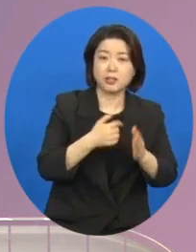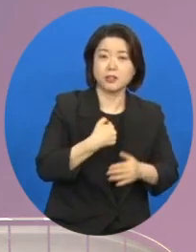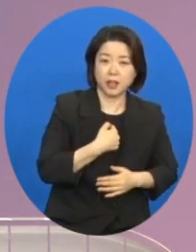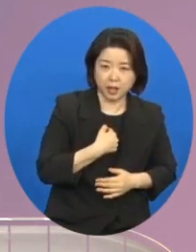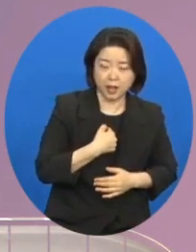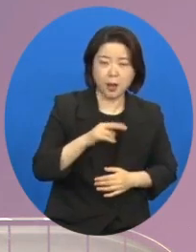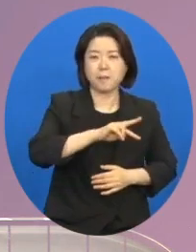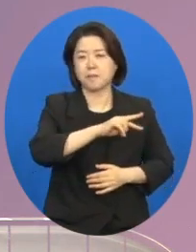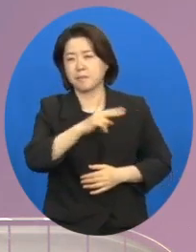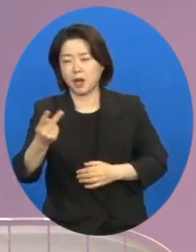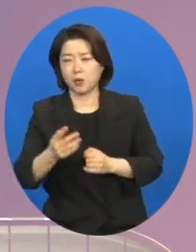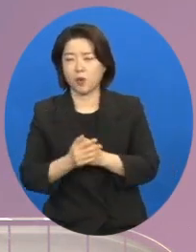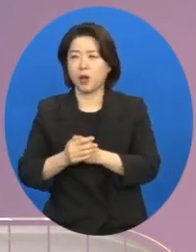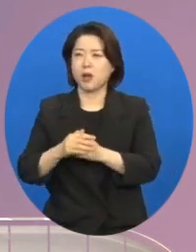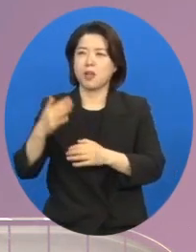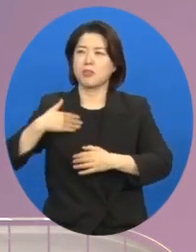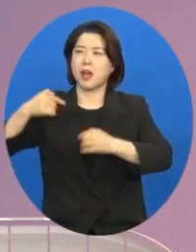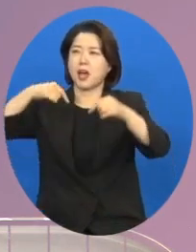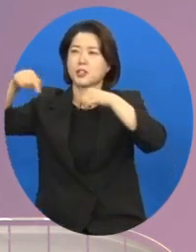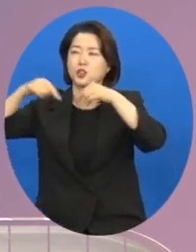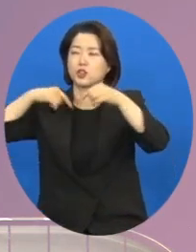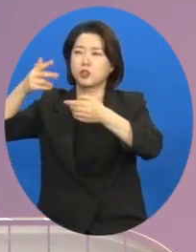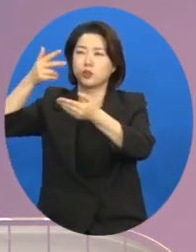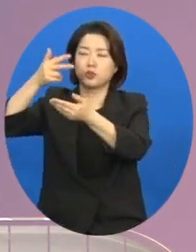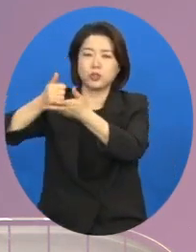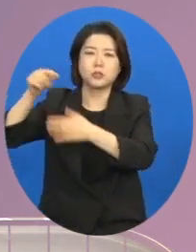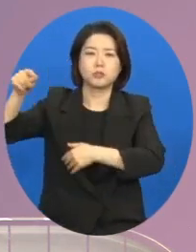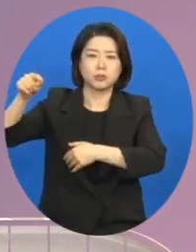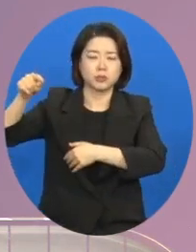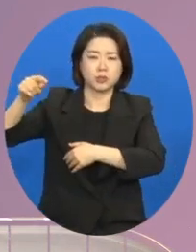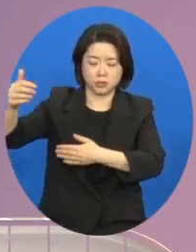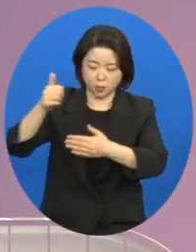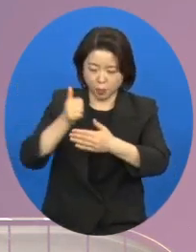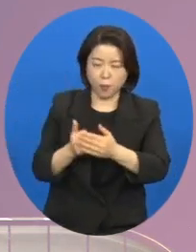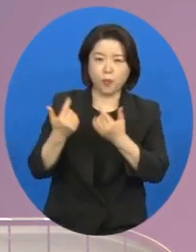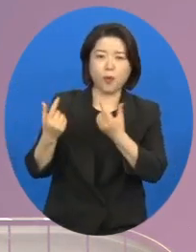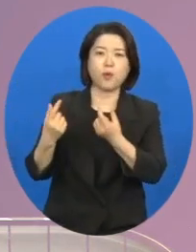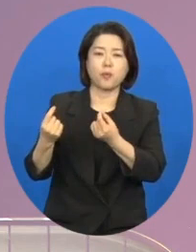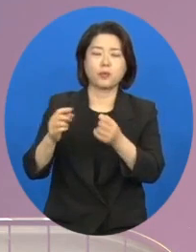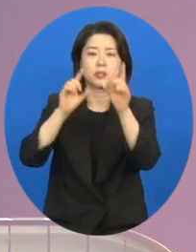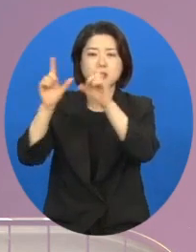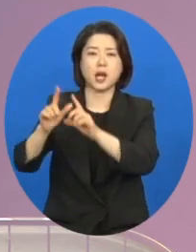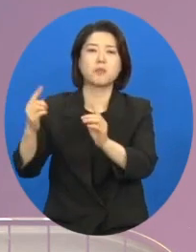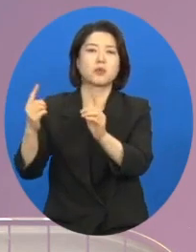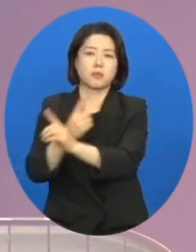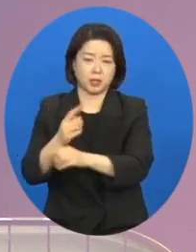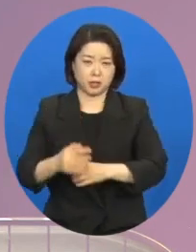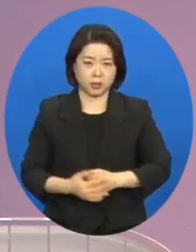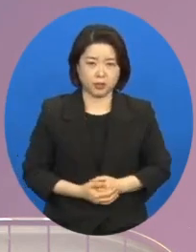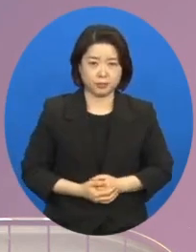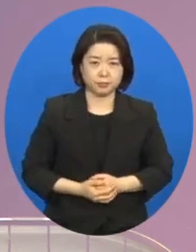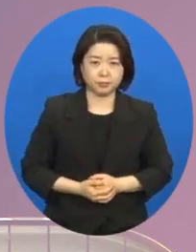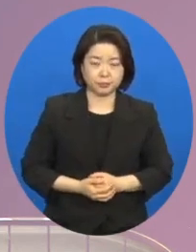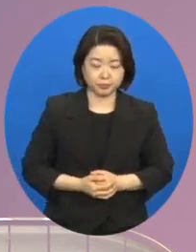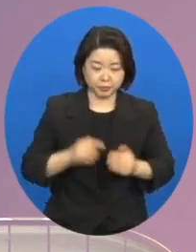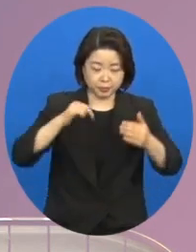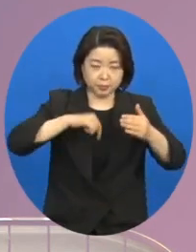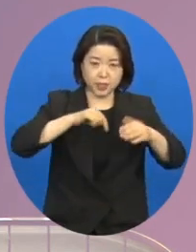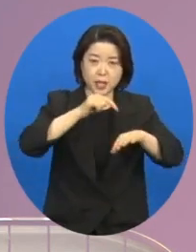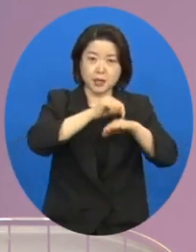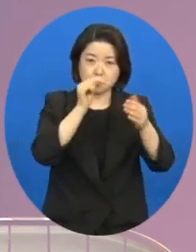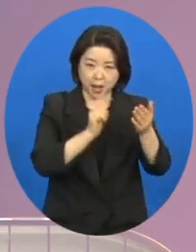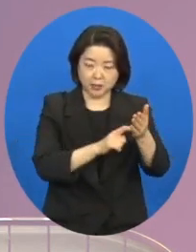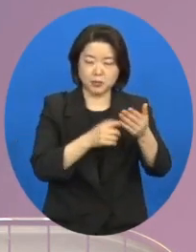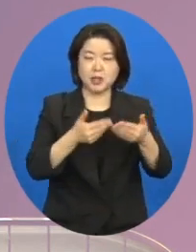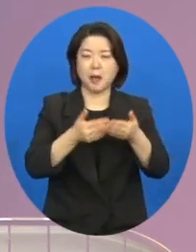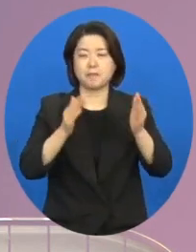삶으로 방향을 바꾸게 된 것이죠. 우리의 마음은요, 꼭 우리의 방과 같아서 가만히 있으면 저절로 정돈되는 것이